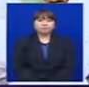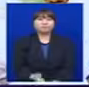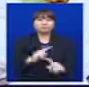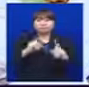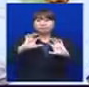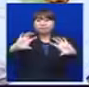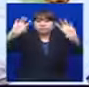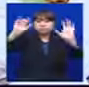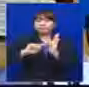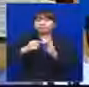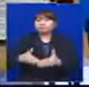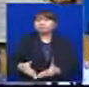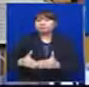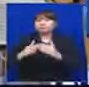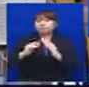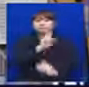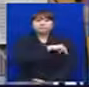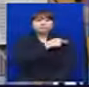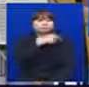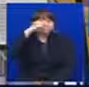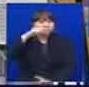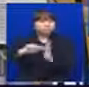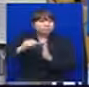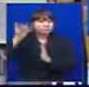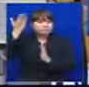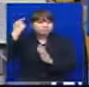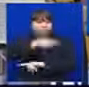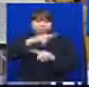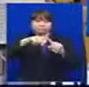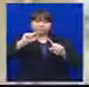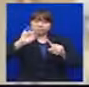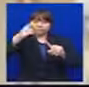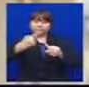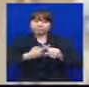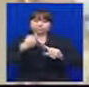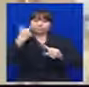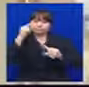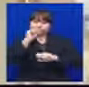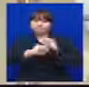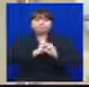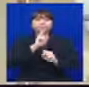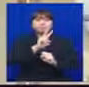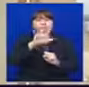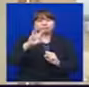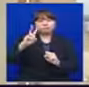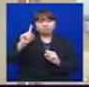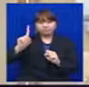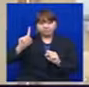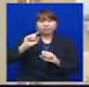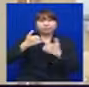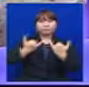ภาครัฐได้มีการจัดตั้งสาธารณสุขไทยครั้งแรกเมื่อวันที่27พฤศจิกายน2461สู่ปีปั